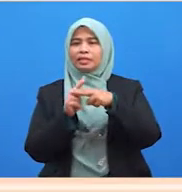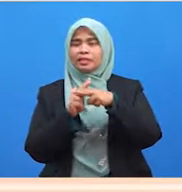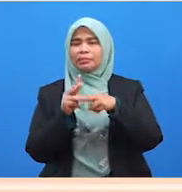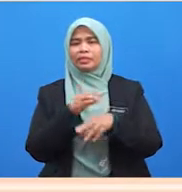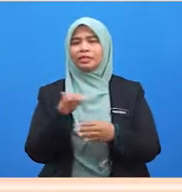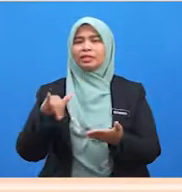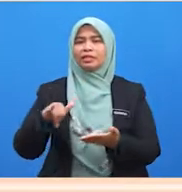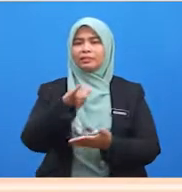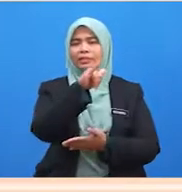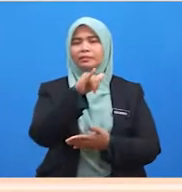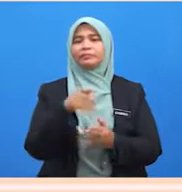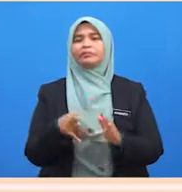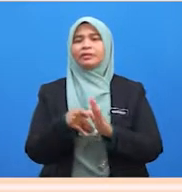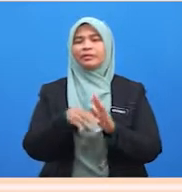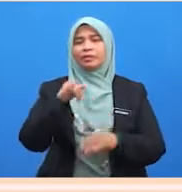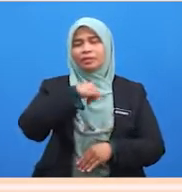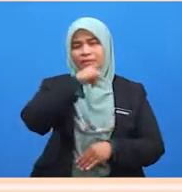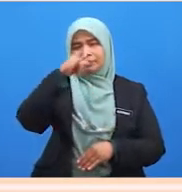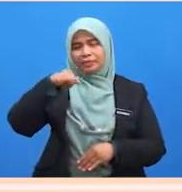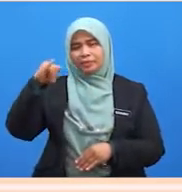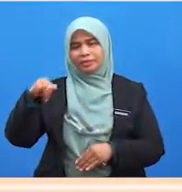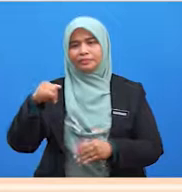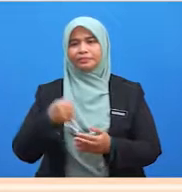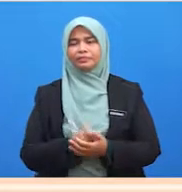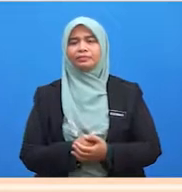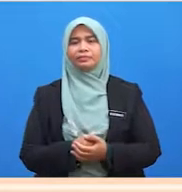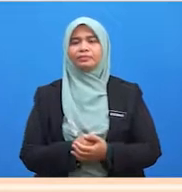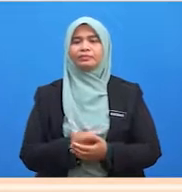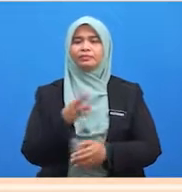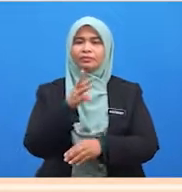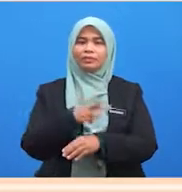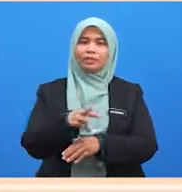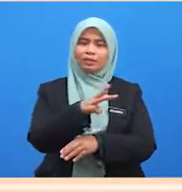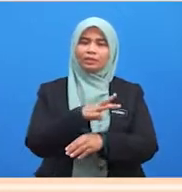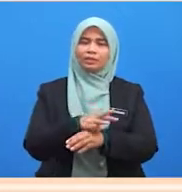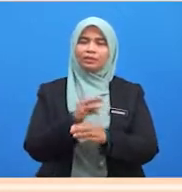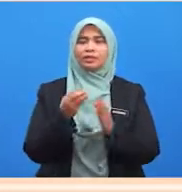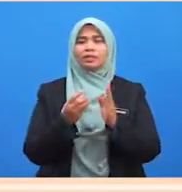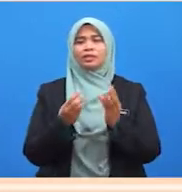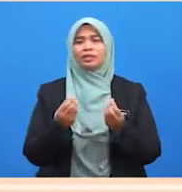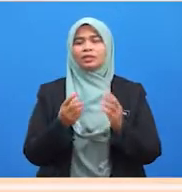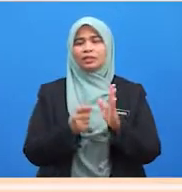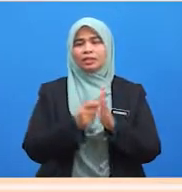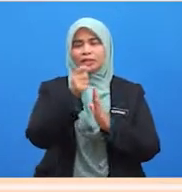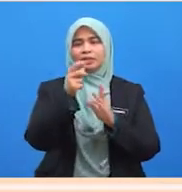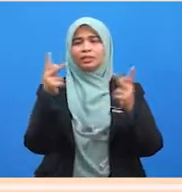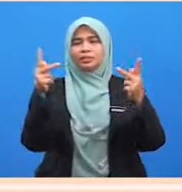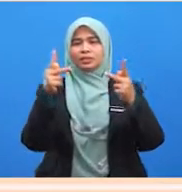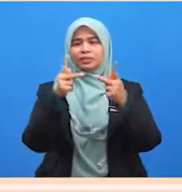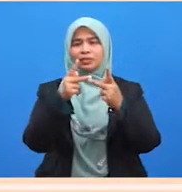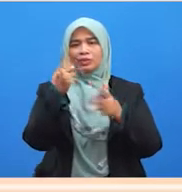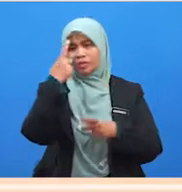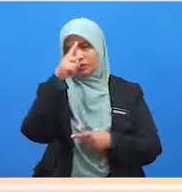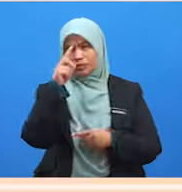perindustrian seperti pembinaan kilang. Kawasan tanah tinggi pula sesuai untuk dijalankan kegiatan ekonomi